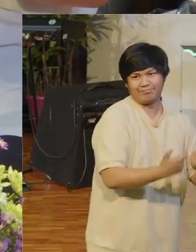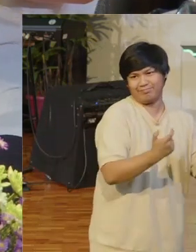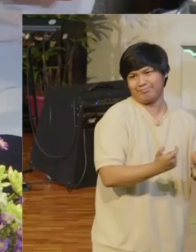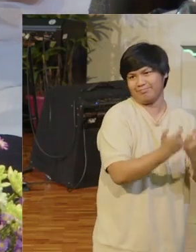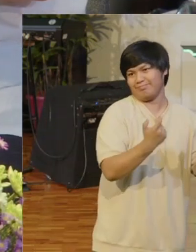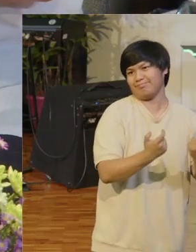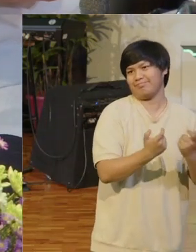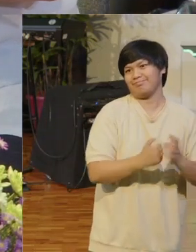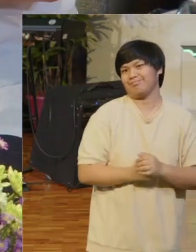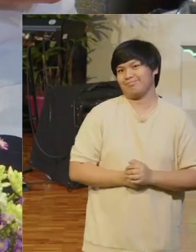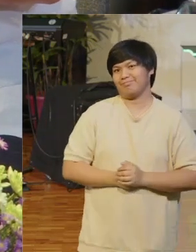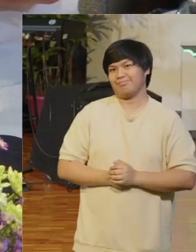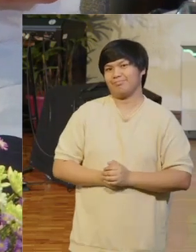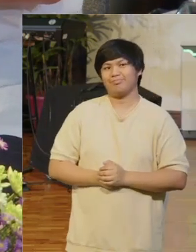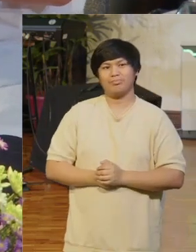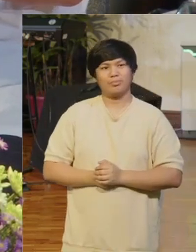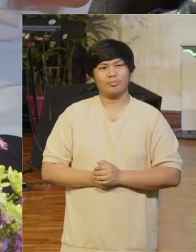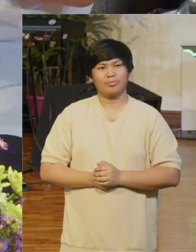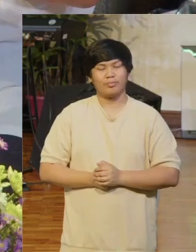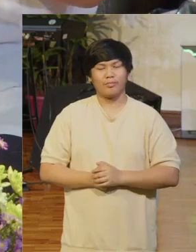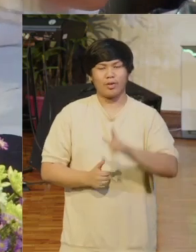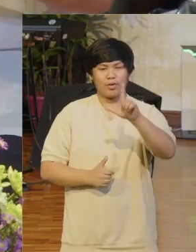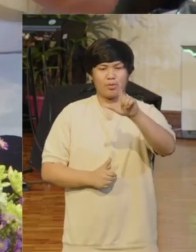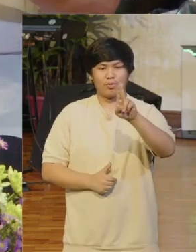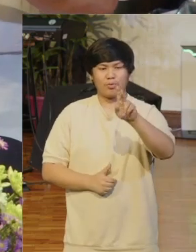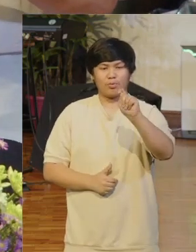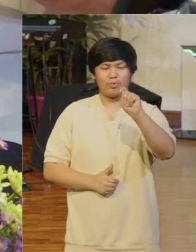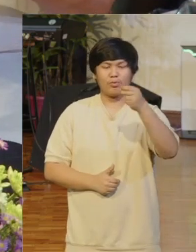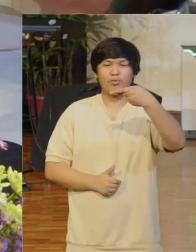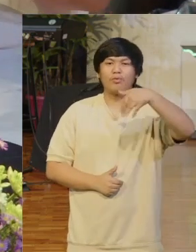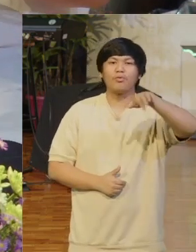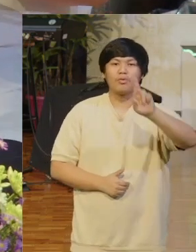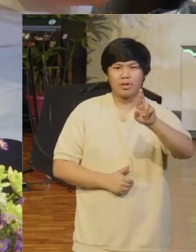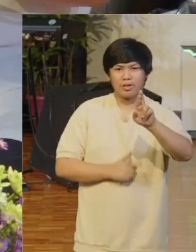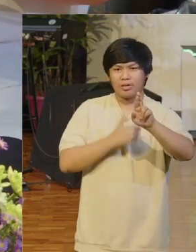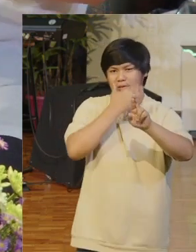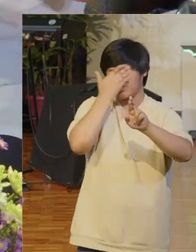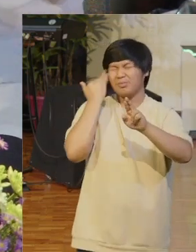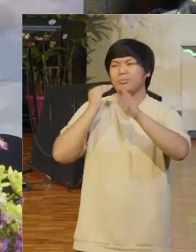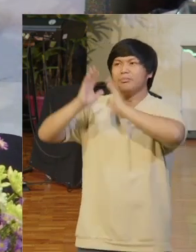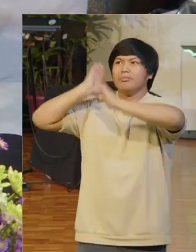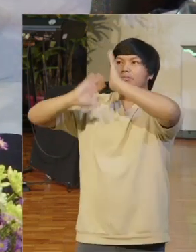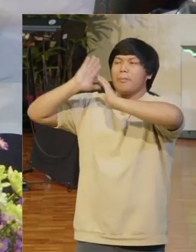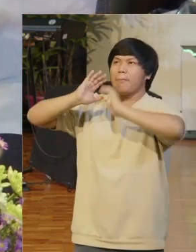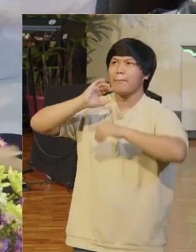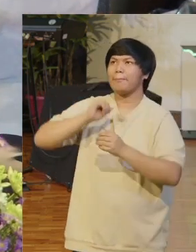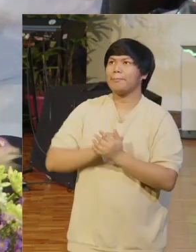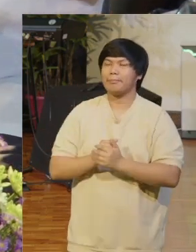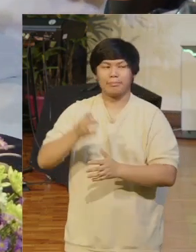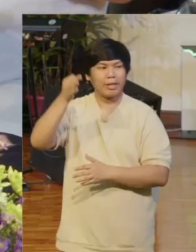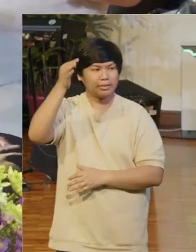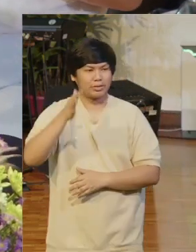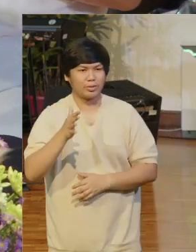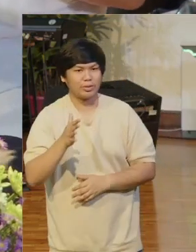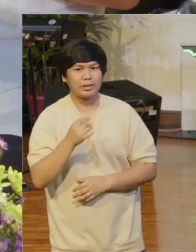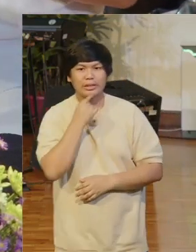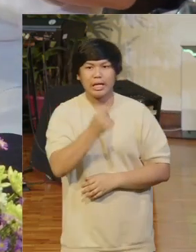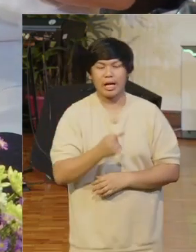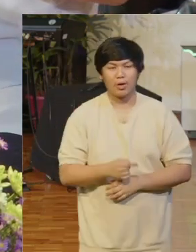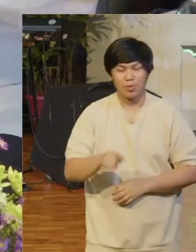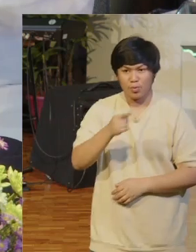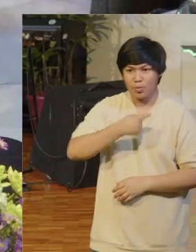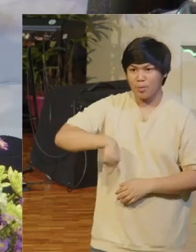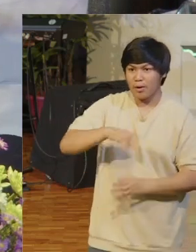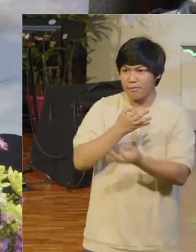ginawa ni Martin Luther, yung kanyang aklat na The Bondage of the Will. Ang mga tao, wala, ang sabi natin, we